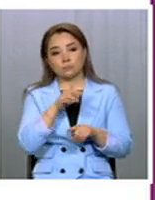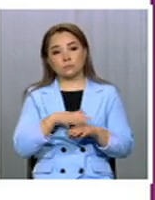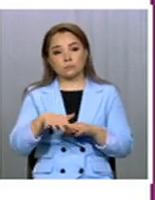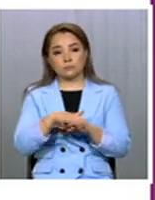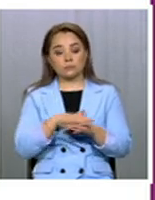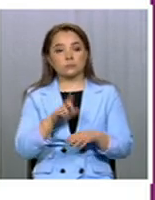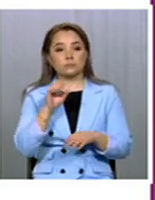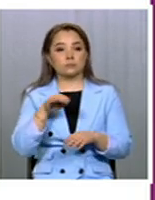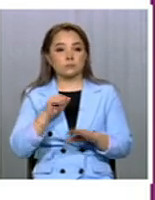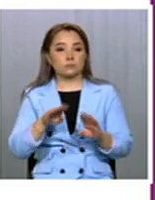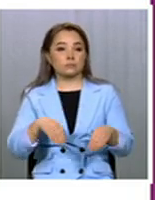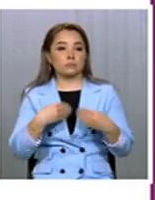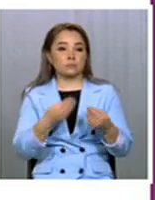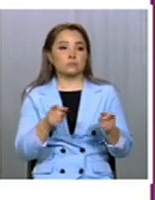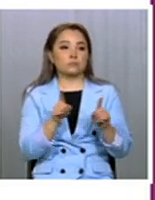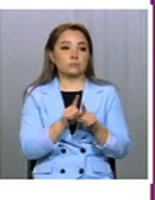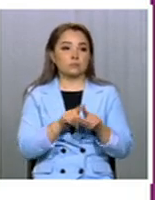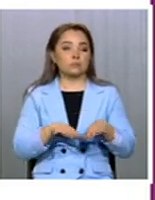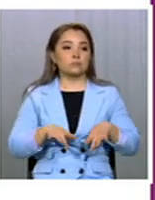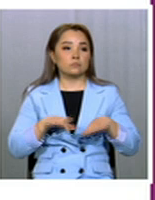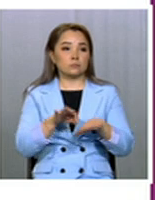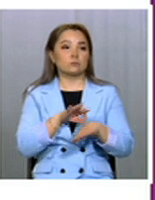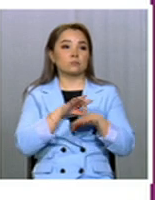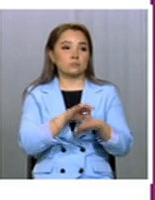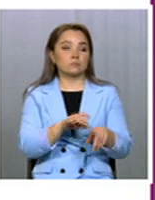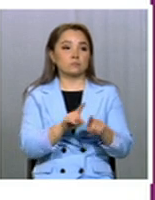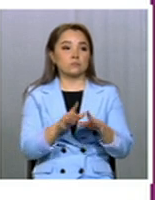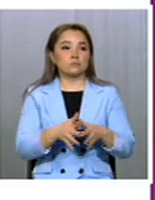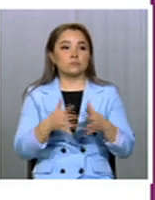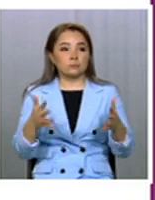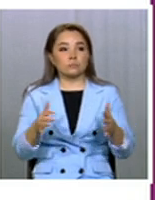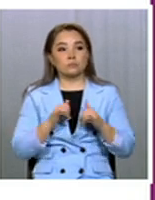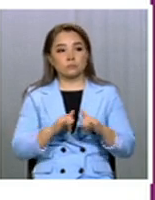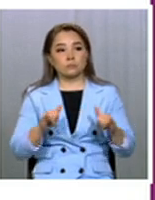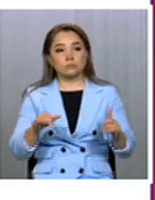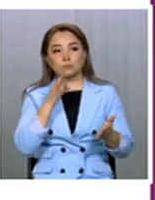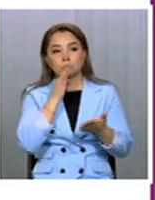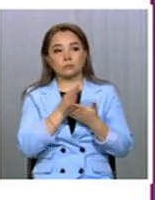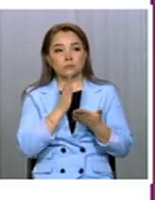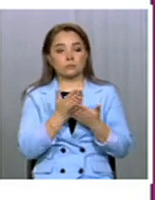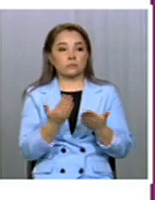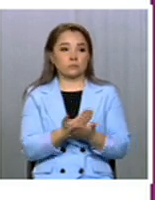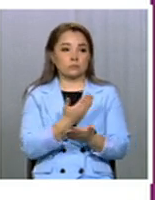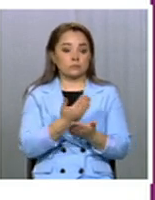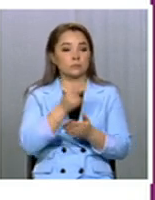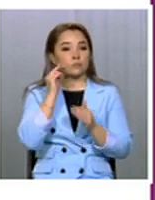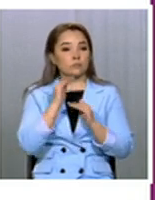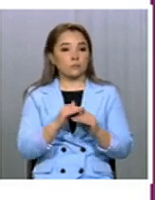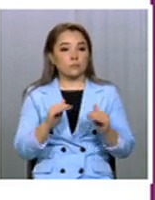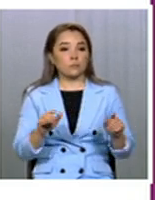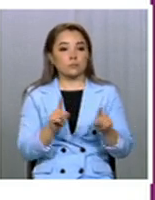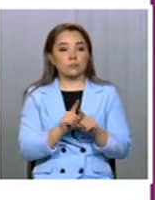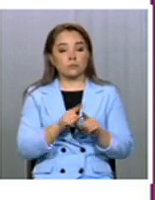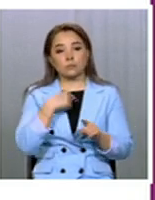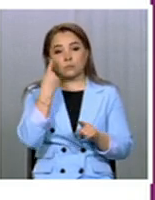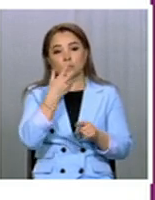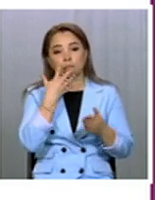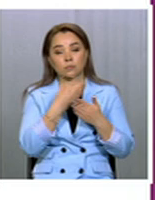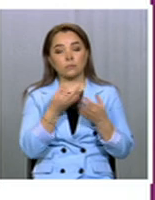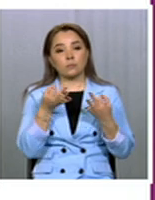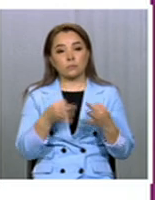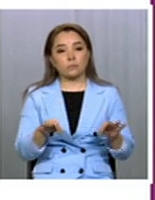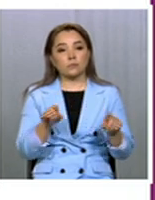бата беру ісі де кен таралғандығын айтып өттік. Оқушылар, жеке бастың